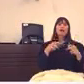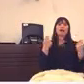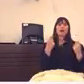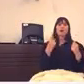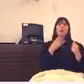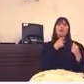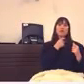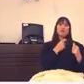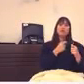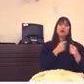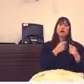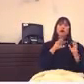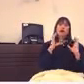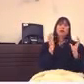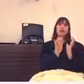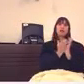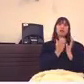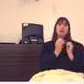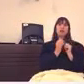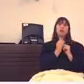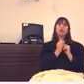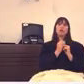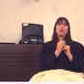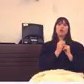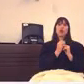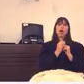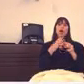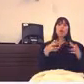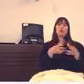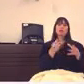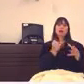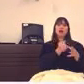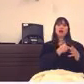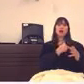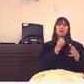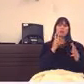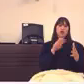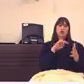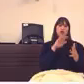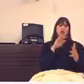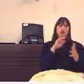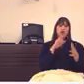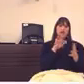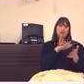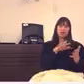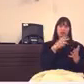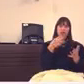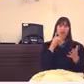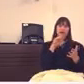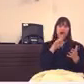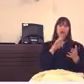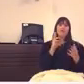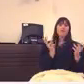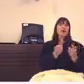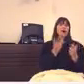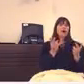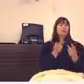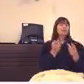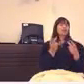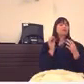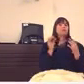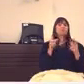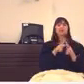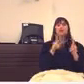מבחינת מצוקת כיתות נוראית למגזר החרדי הנמצא בהדר ומחפשים פתרונות מהגורן